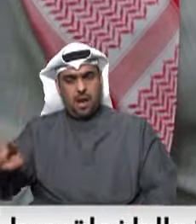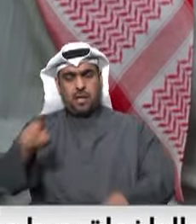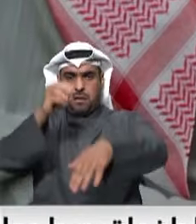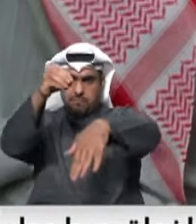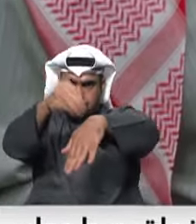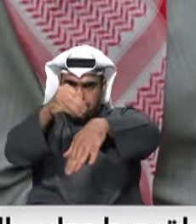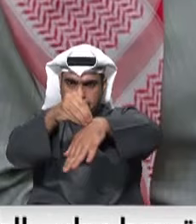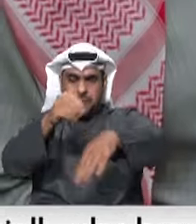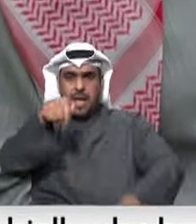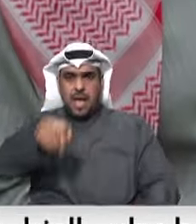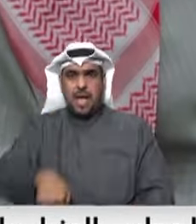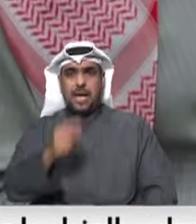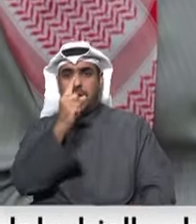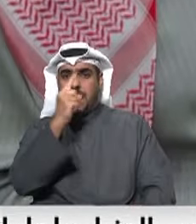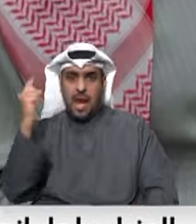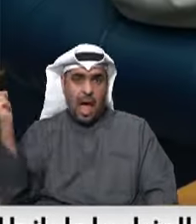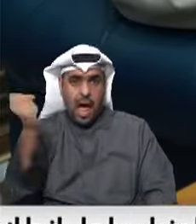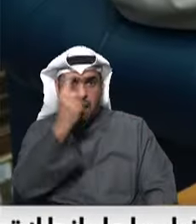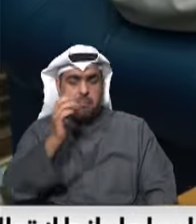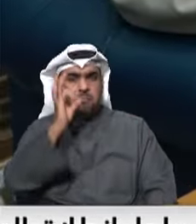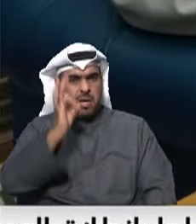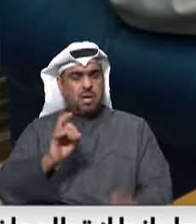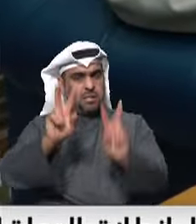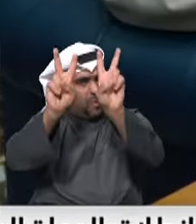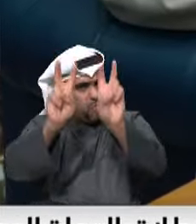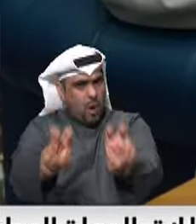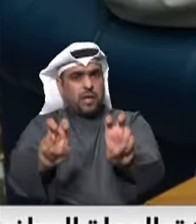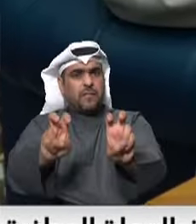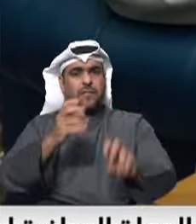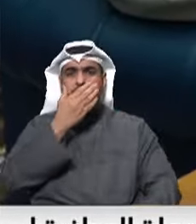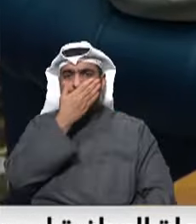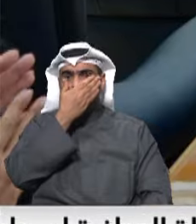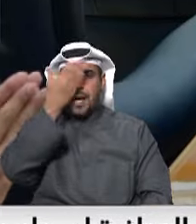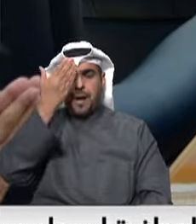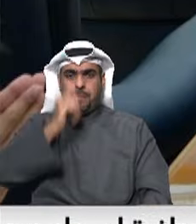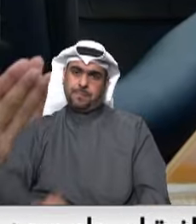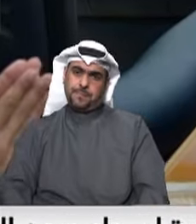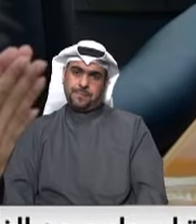الى الوقوف في وجه تلك الاعمال الارهابيه التي تستهدف المدنيين